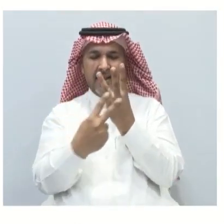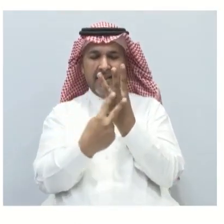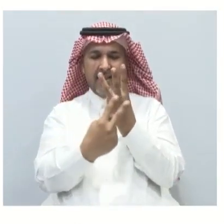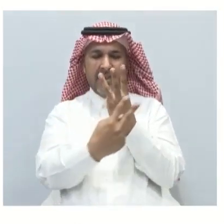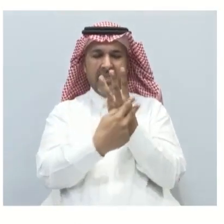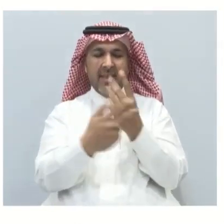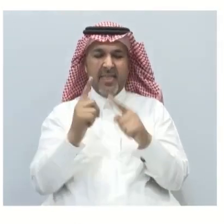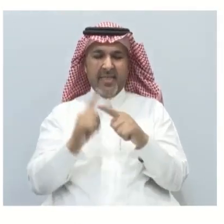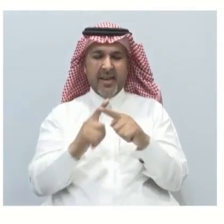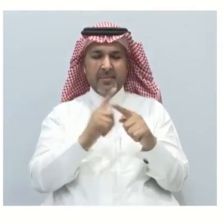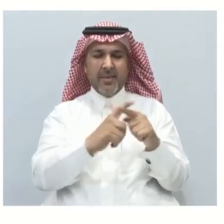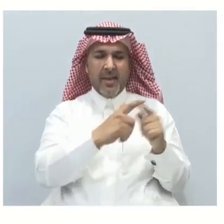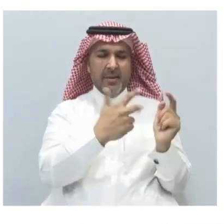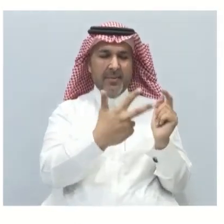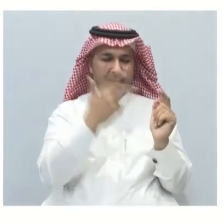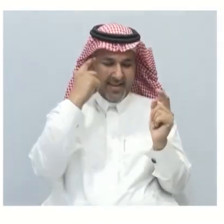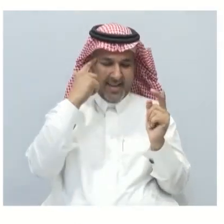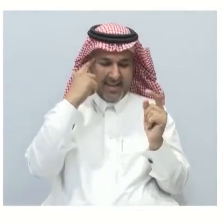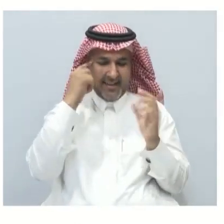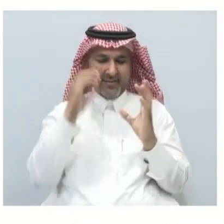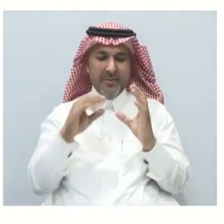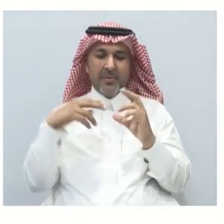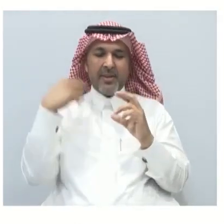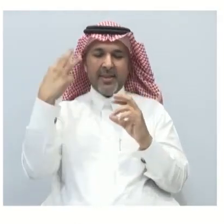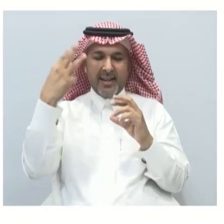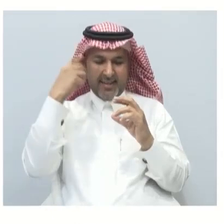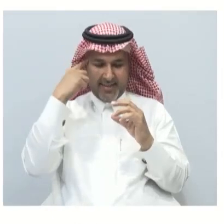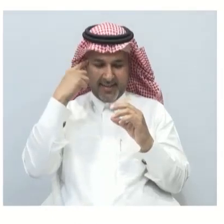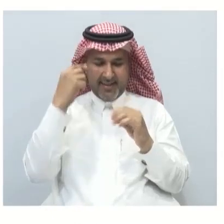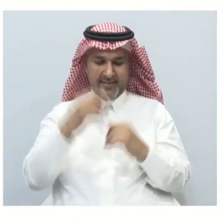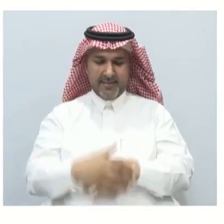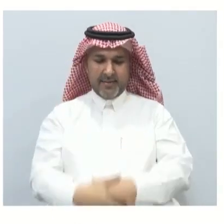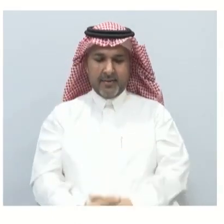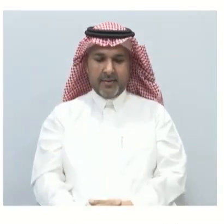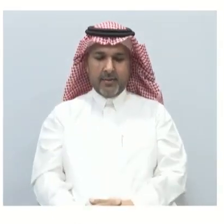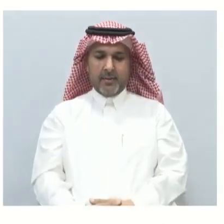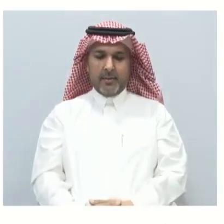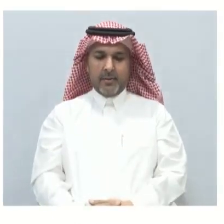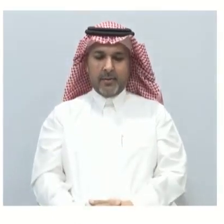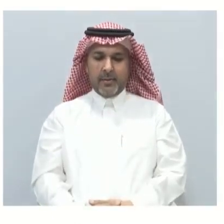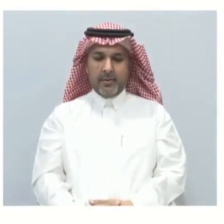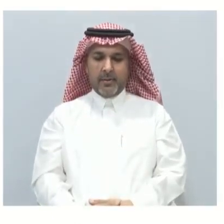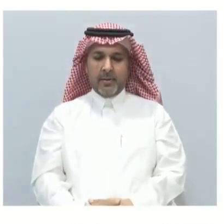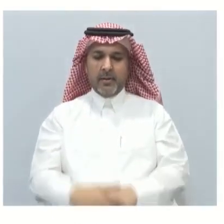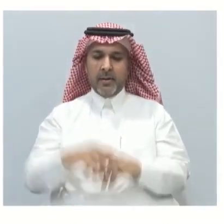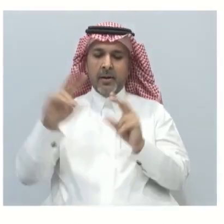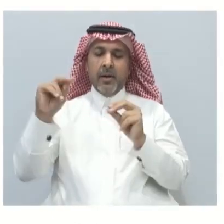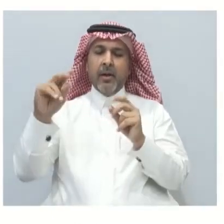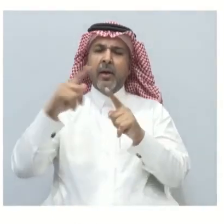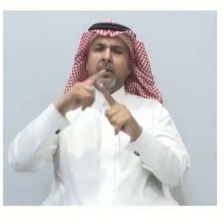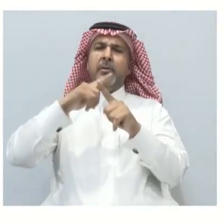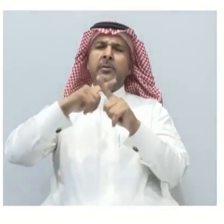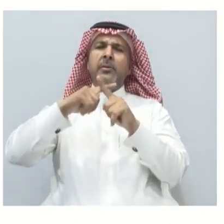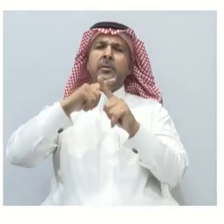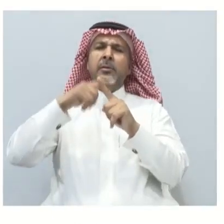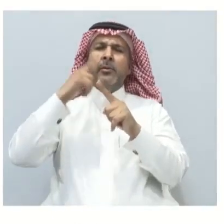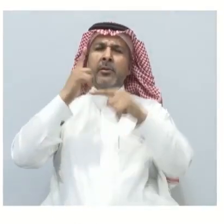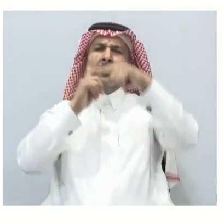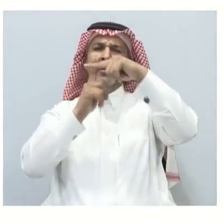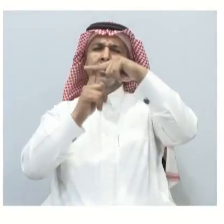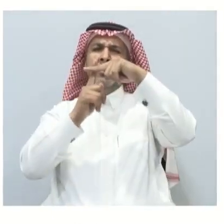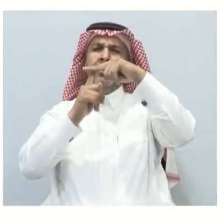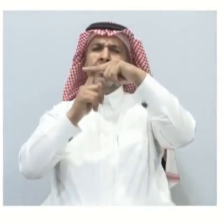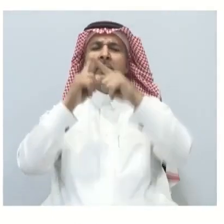العلاقه بين عندك هنا اين اس اكس كما هي هنا عندك لا و ش العلاقه بين الثلاثه هذه والثلاثه هذه